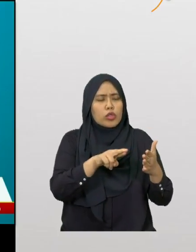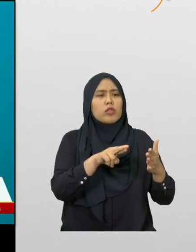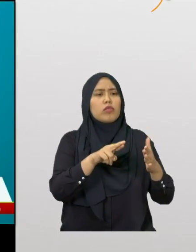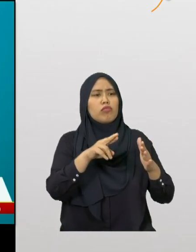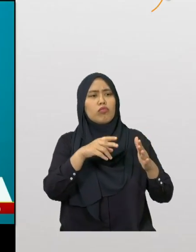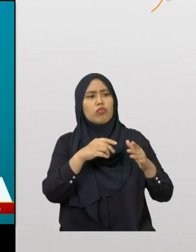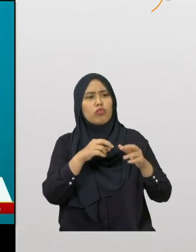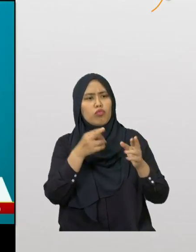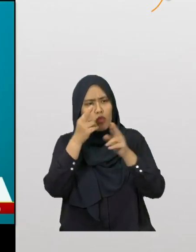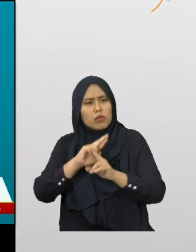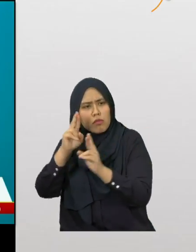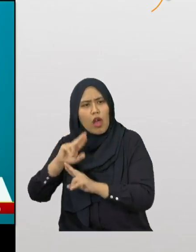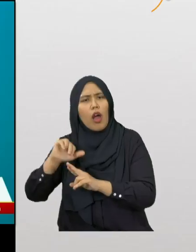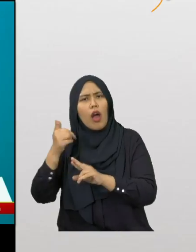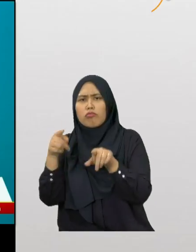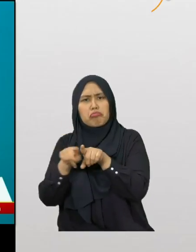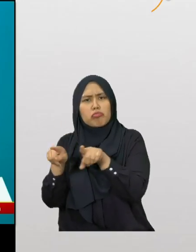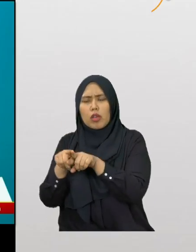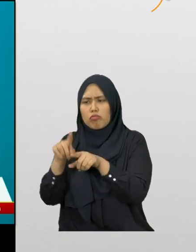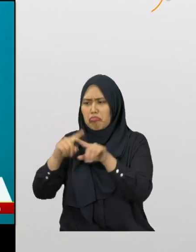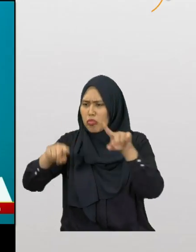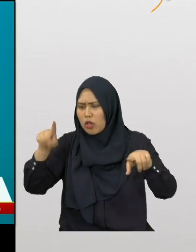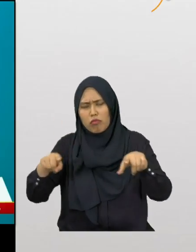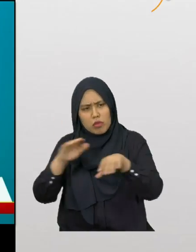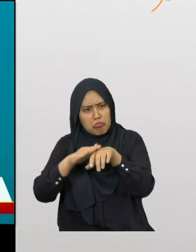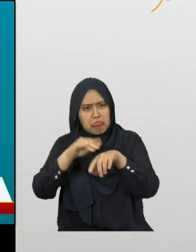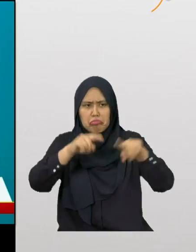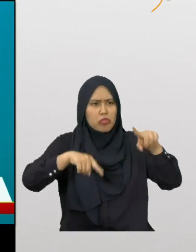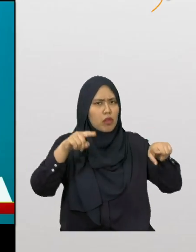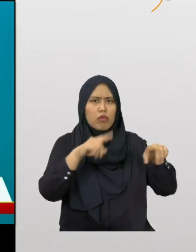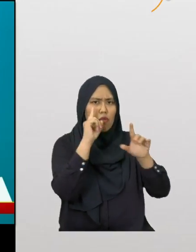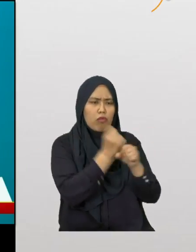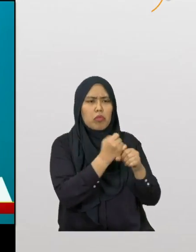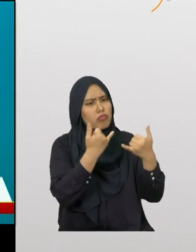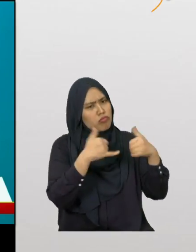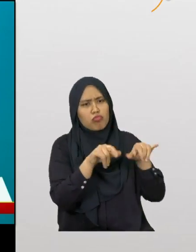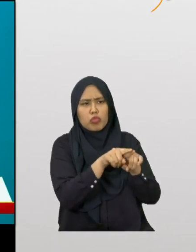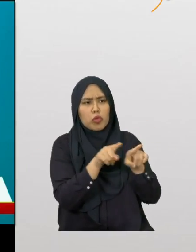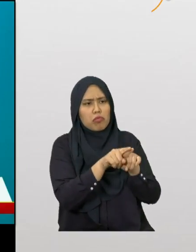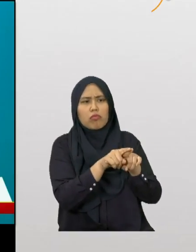dan berinteraksi dengan satu sama lain dengan cara yang praktikal dan inklusif.